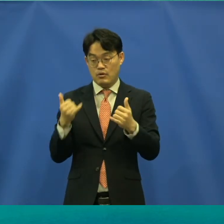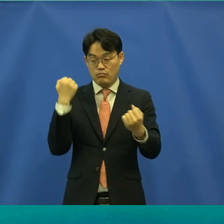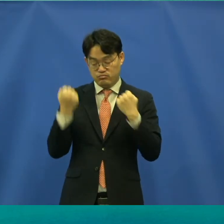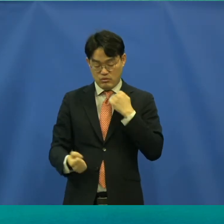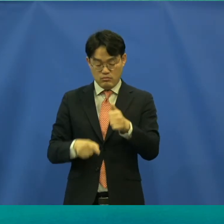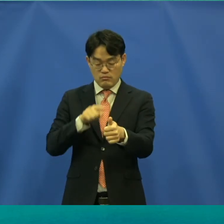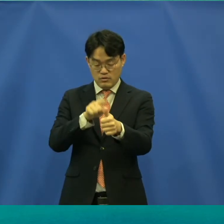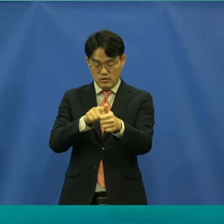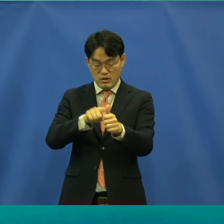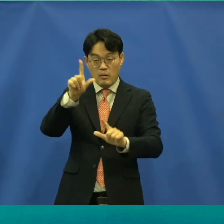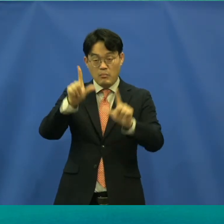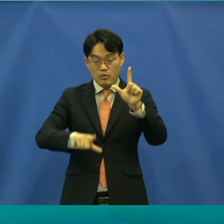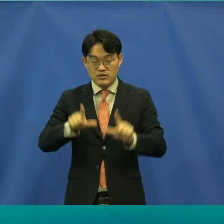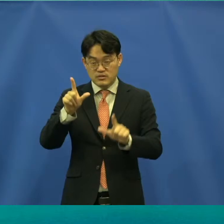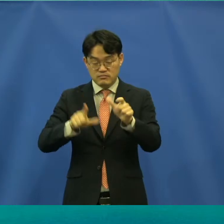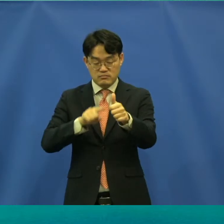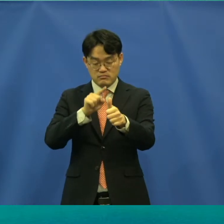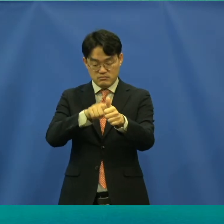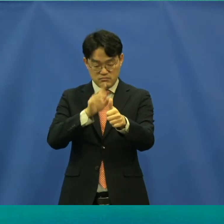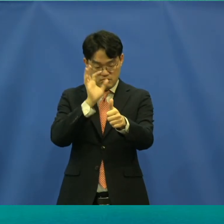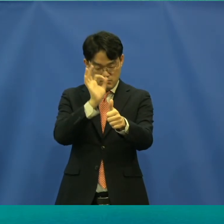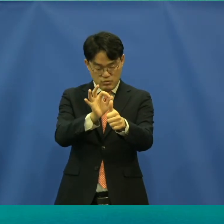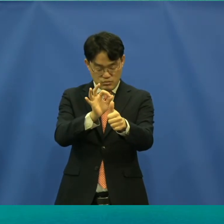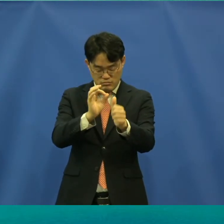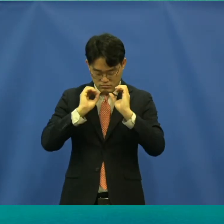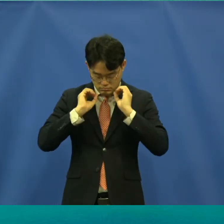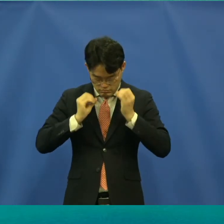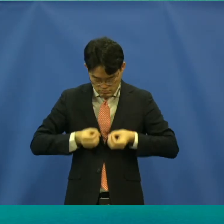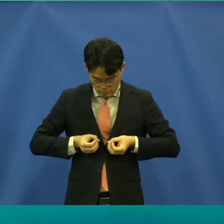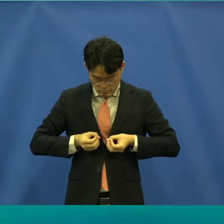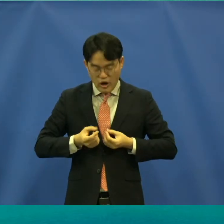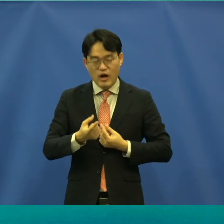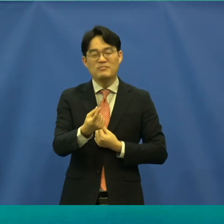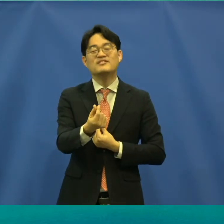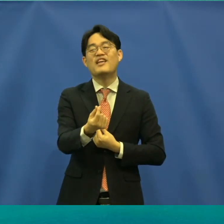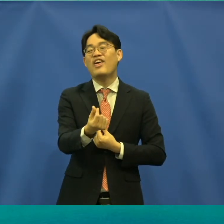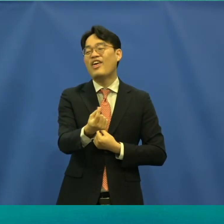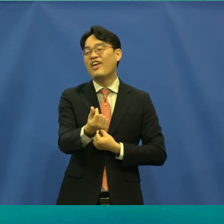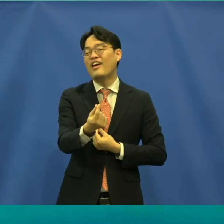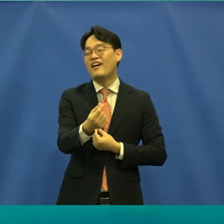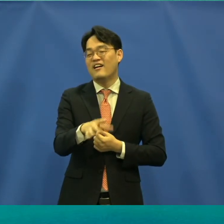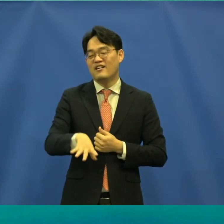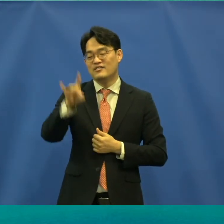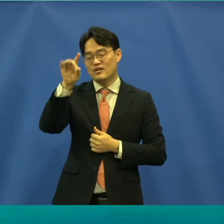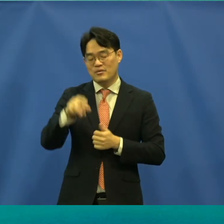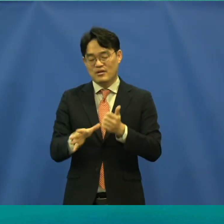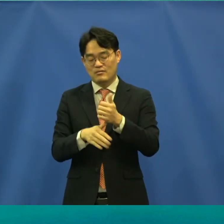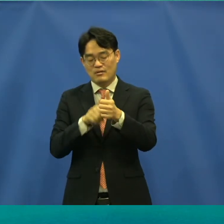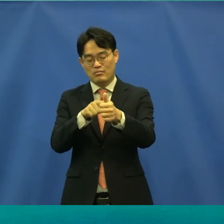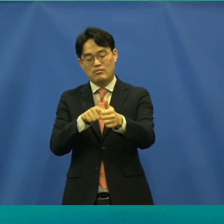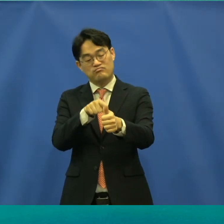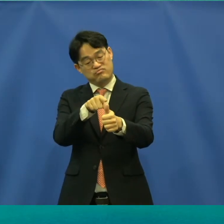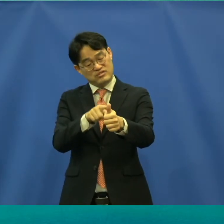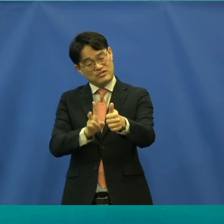처음에는 요나 선지자를 보면 무슨 이런 선지자가 있나, 좀 웃기는 선지자다,